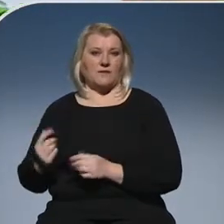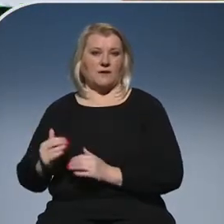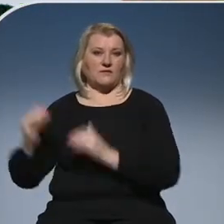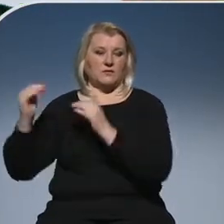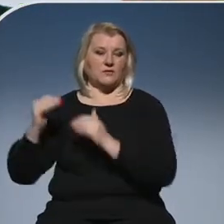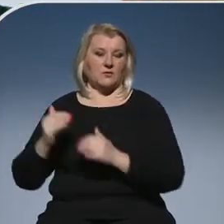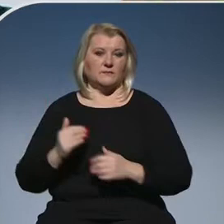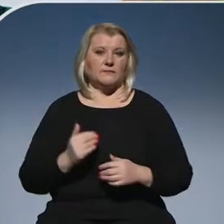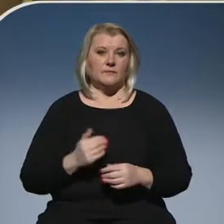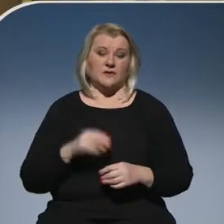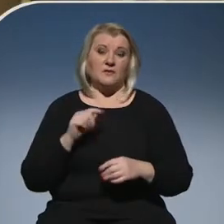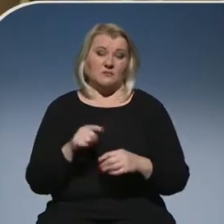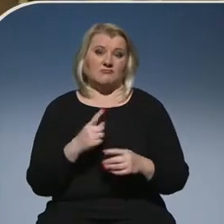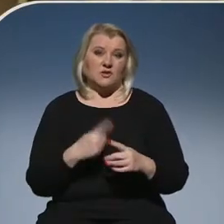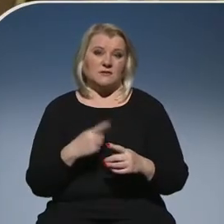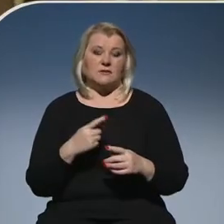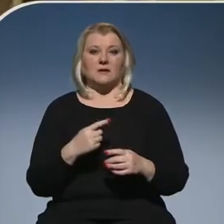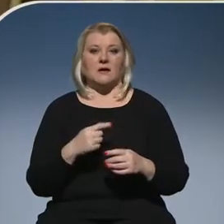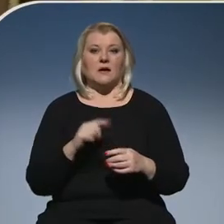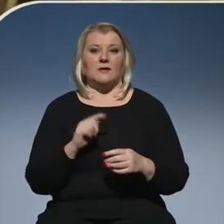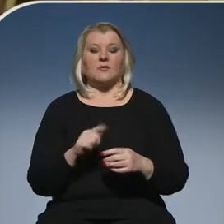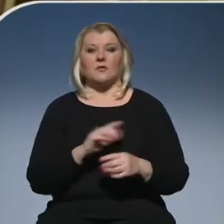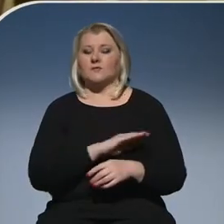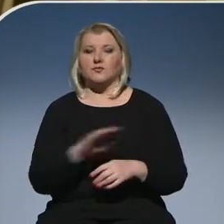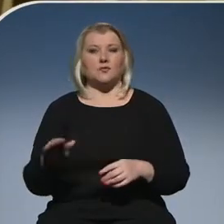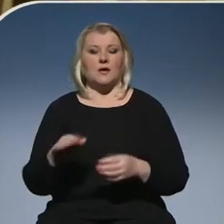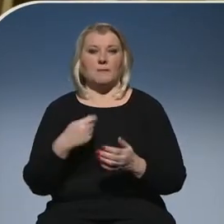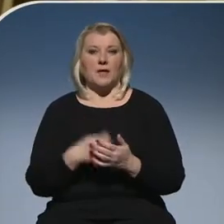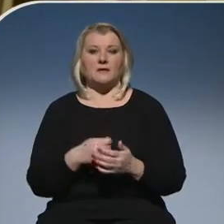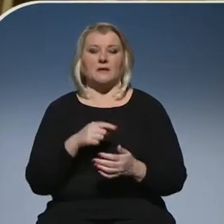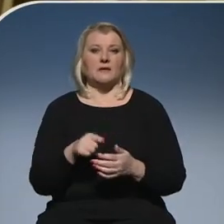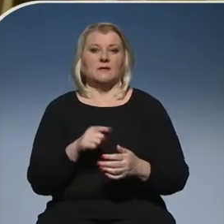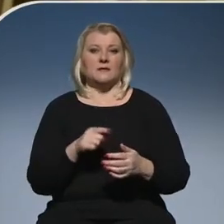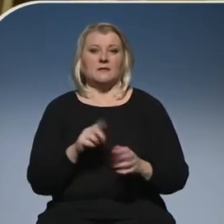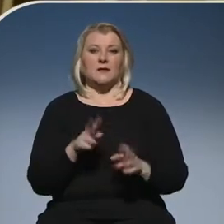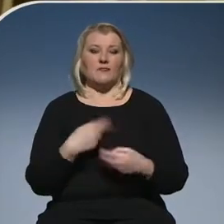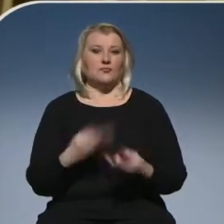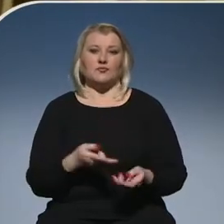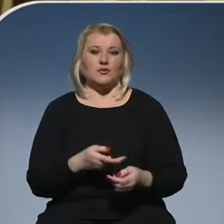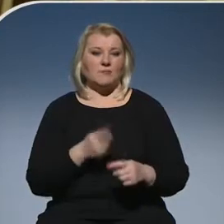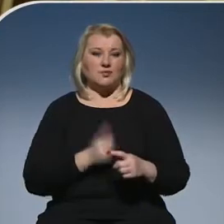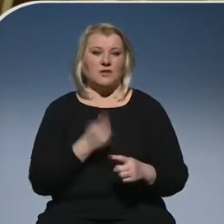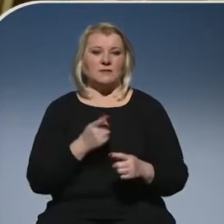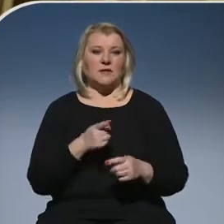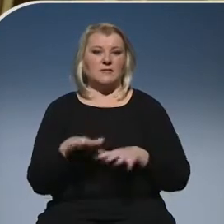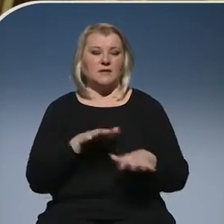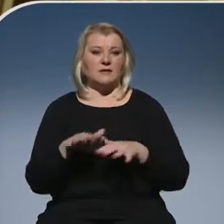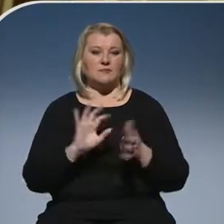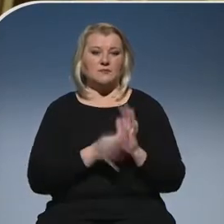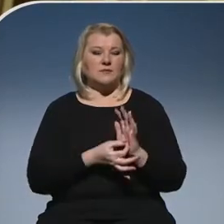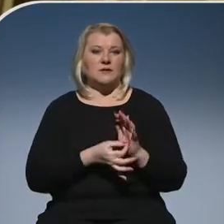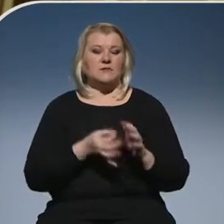nebo? To je ten ideální scénář. Jedno ze zlatých pravidel, které platí všude, je samozřejmě, že nelze nelze časovat trh, to znamená, nelze